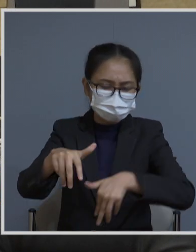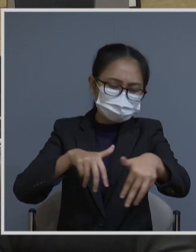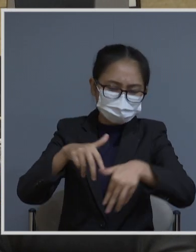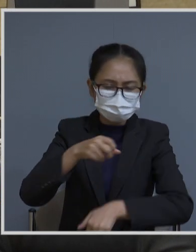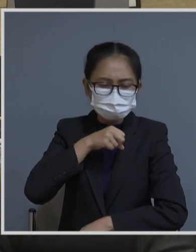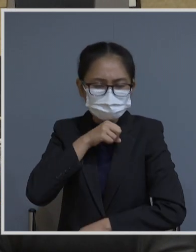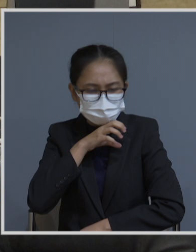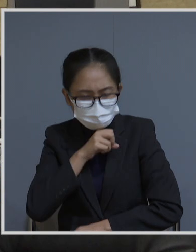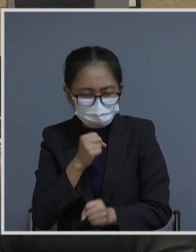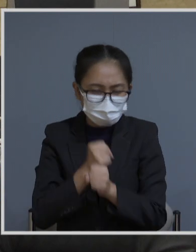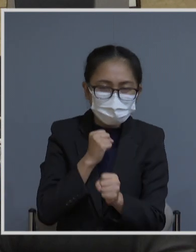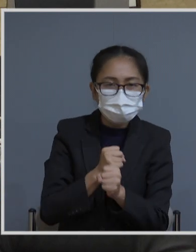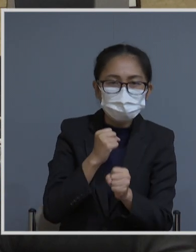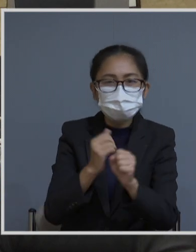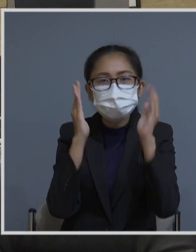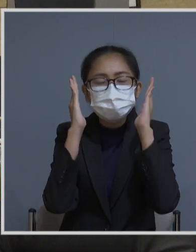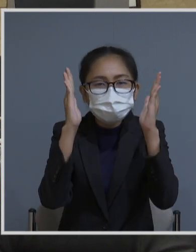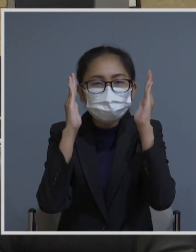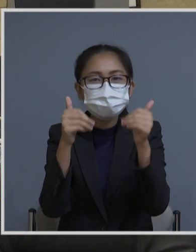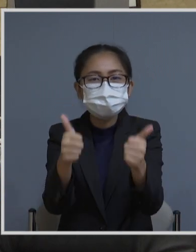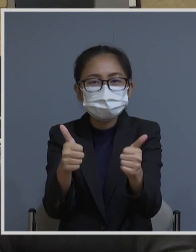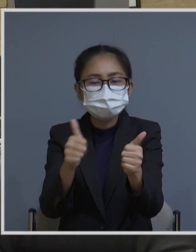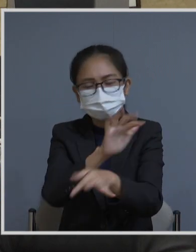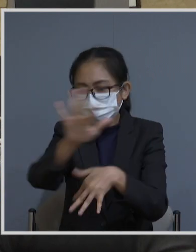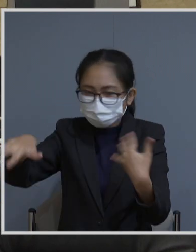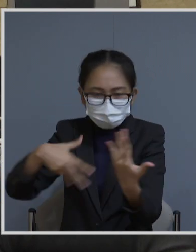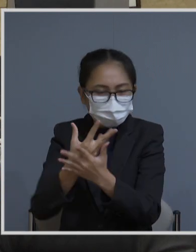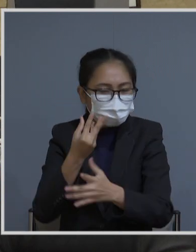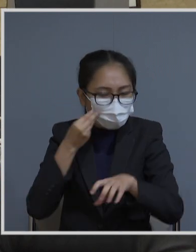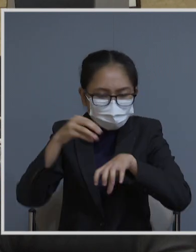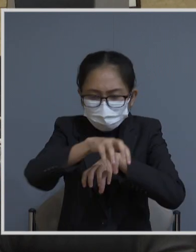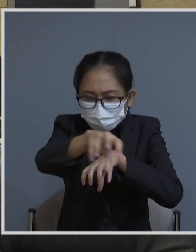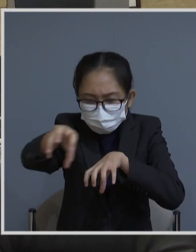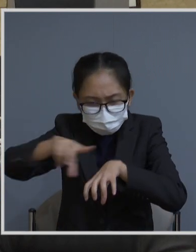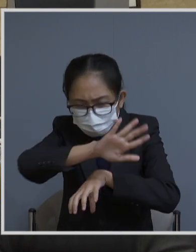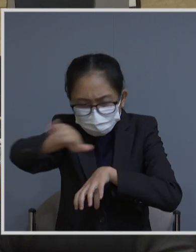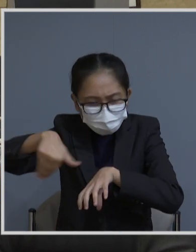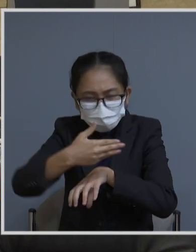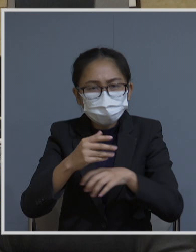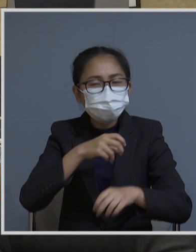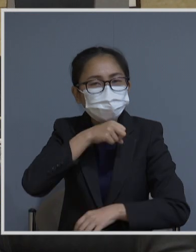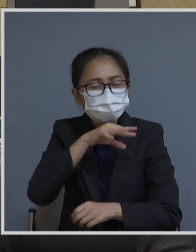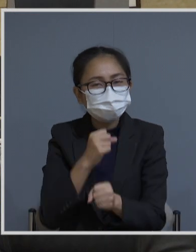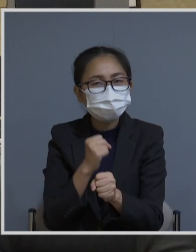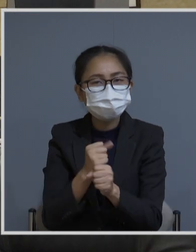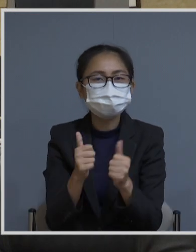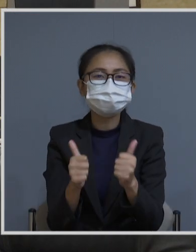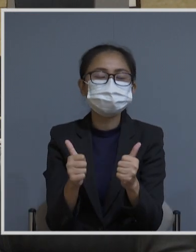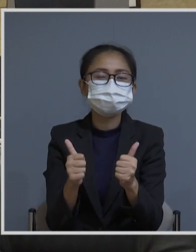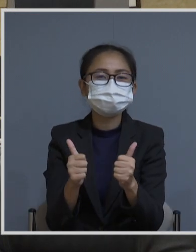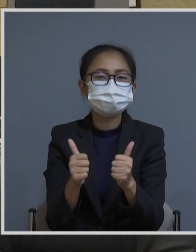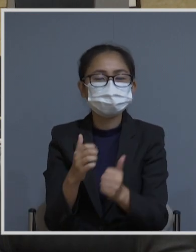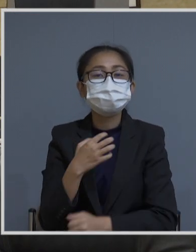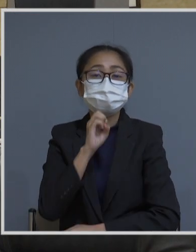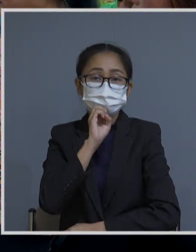มากๆเลยค่ะทั้งหมูทั้งหมู่บ้านก็ว่าได้นะคะก็กลับเรียนให้